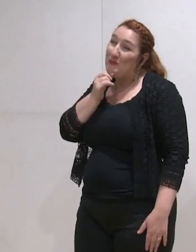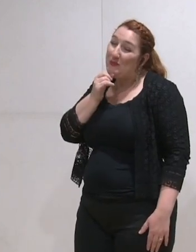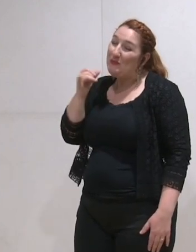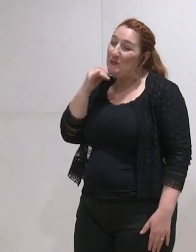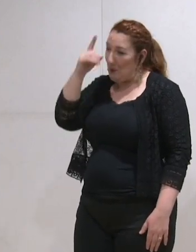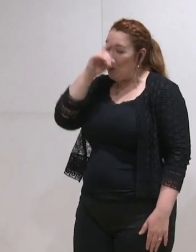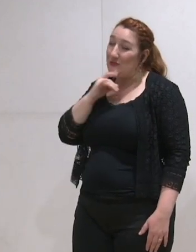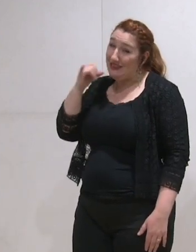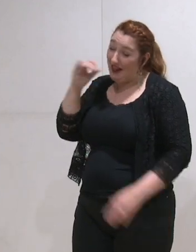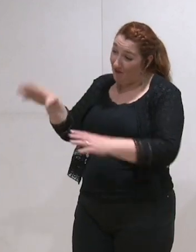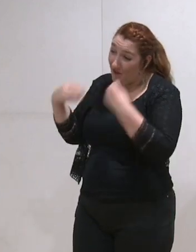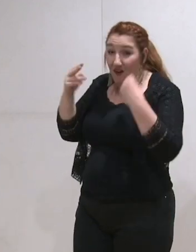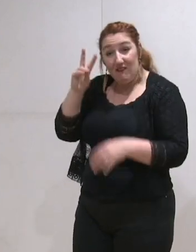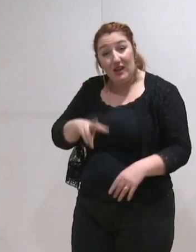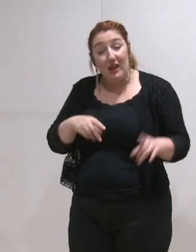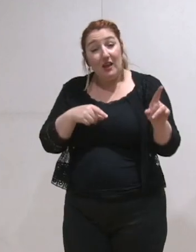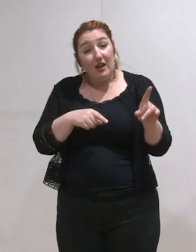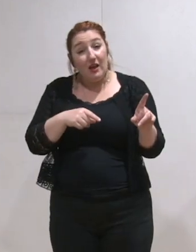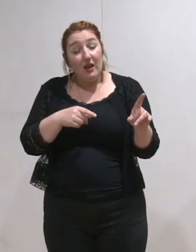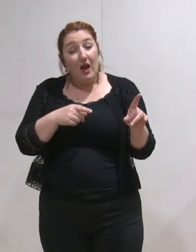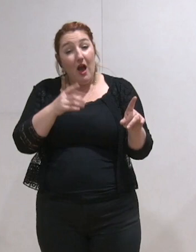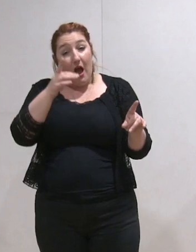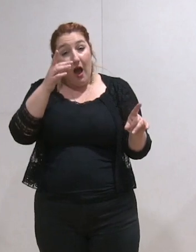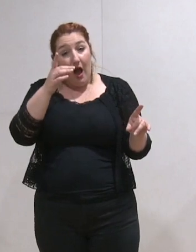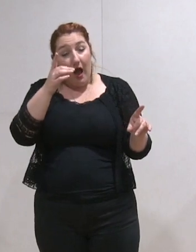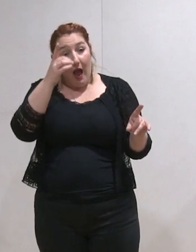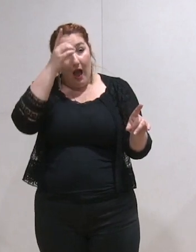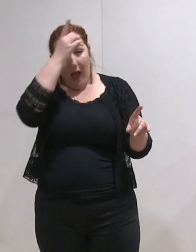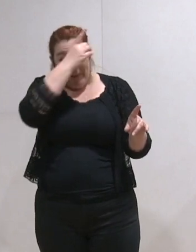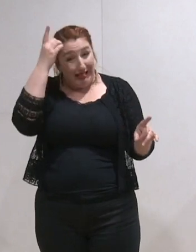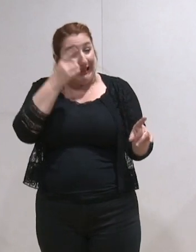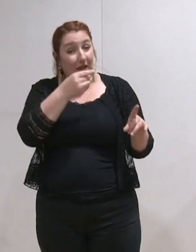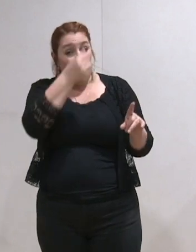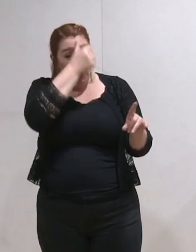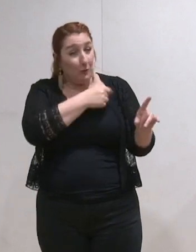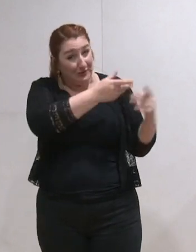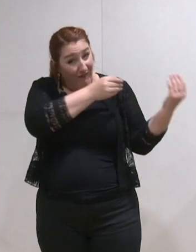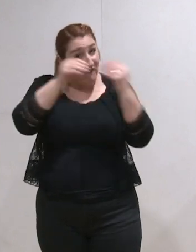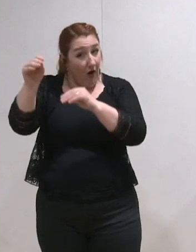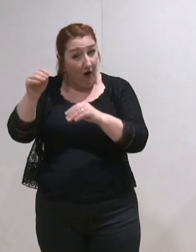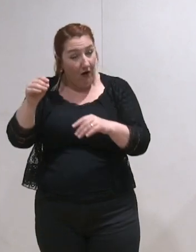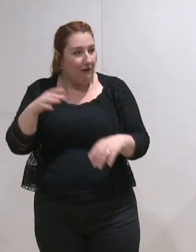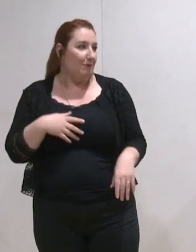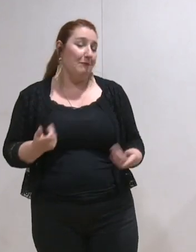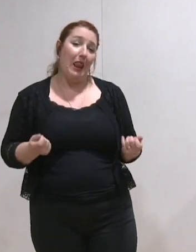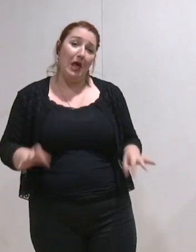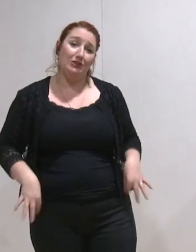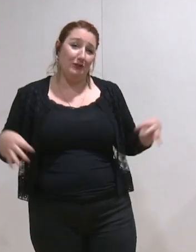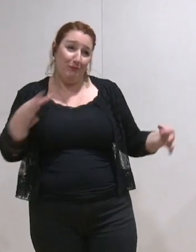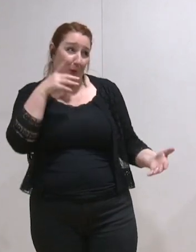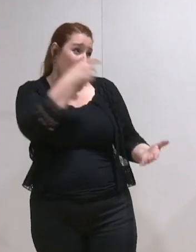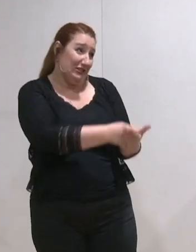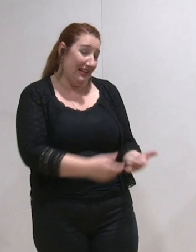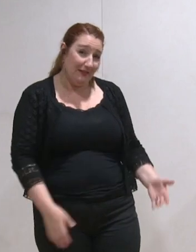du Prado à Madrid vendrait ses goyaya ses véasquez ou ces ourbaran l'argent pour acheter vous pensez que le risque Muséum